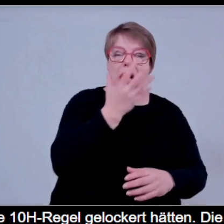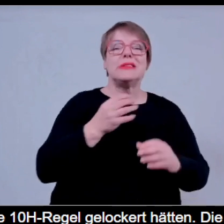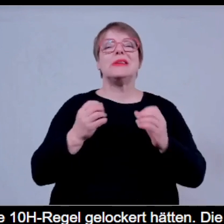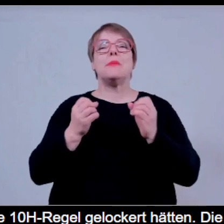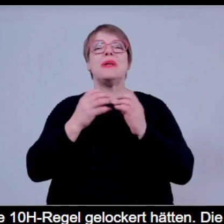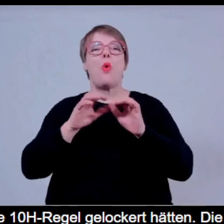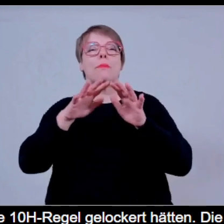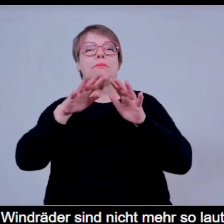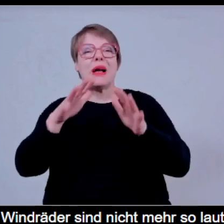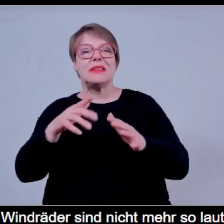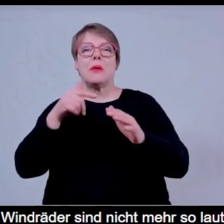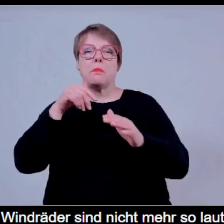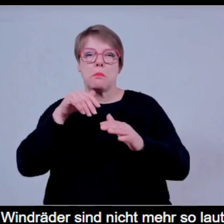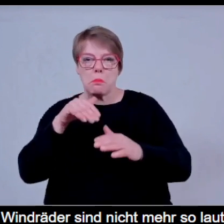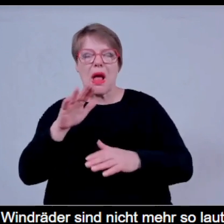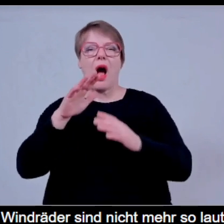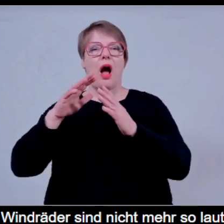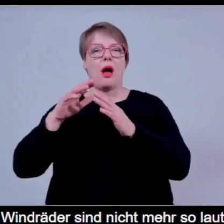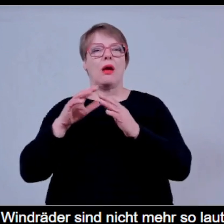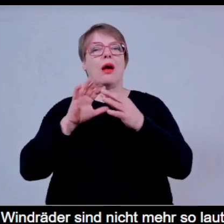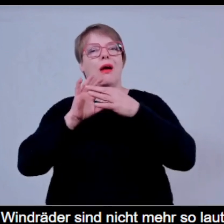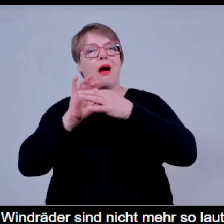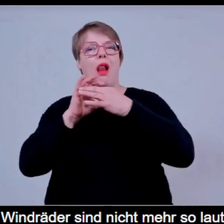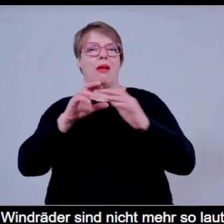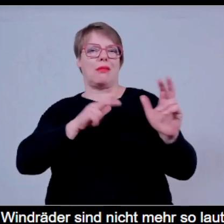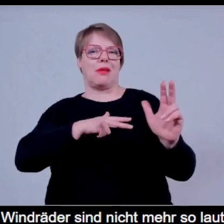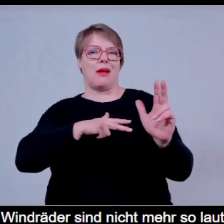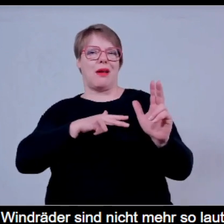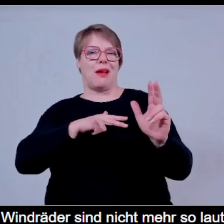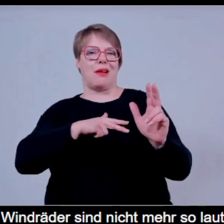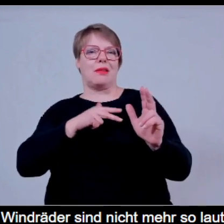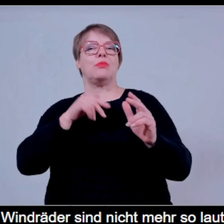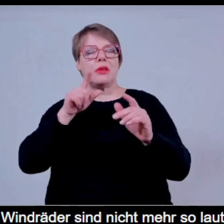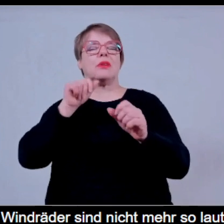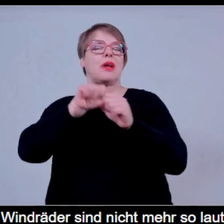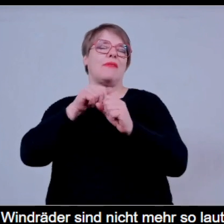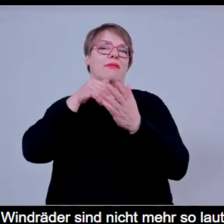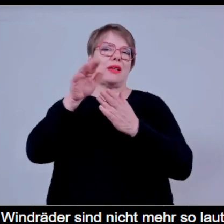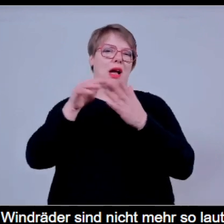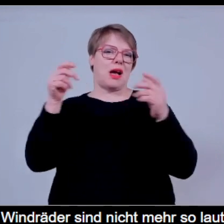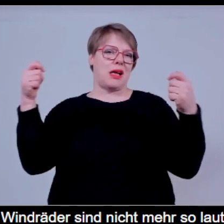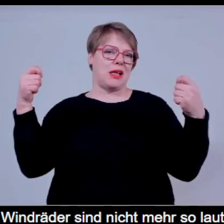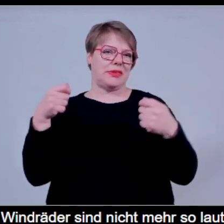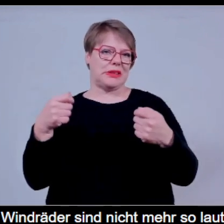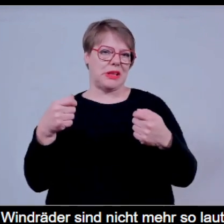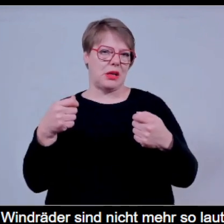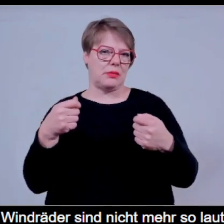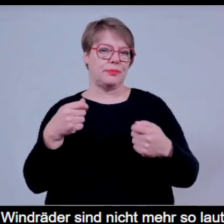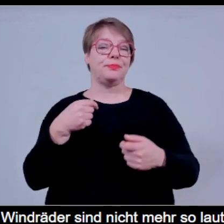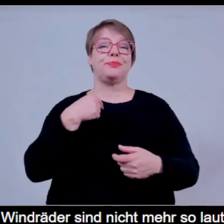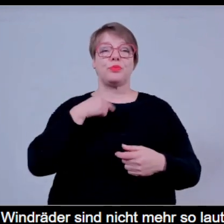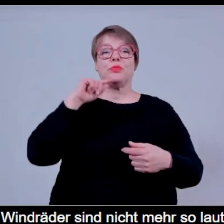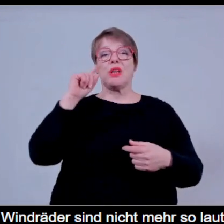irgendwo willkürlich verlängert. Das sind Dinge, die wir hier einspeisen wollen und einspeisen müssen, weil ansonsten die